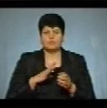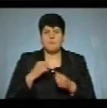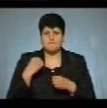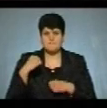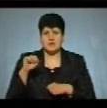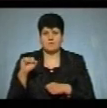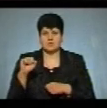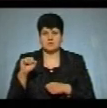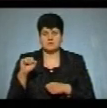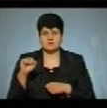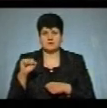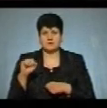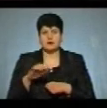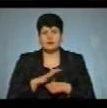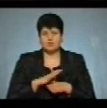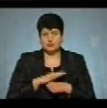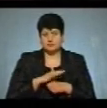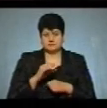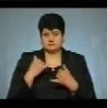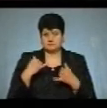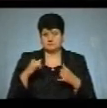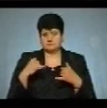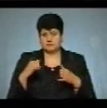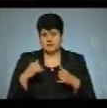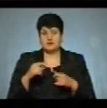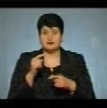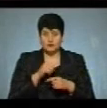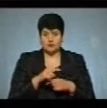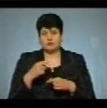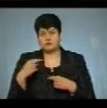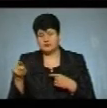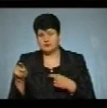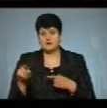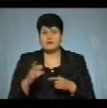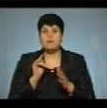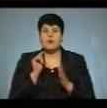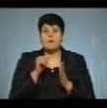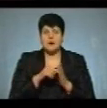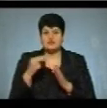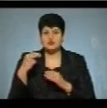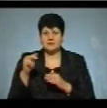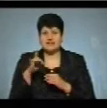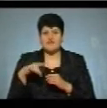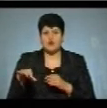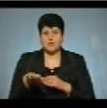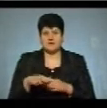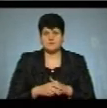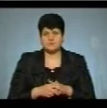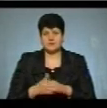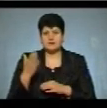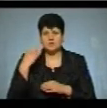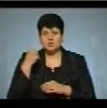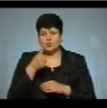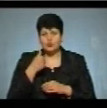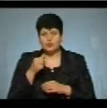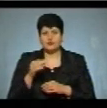переможцем. Ну, було досить несподівано і для нього, і для цей. Завдяки тому він попав на чемпіонат Європи. Минулого року